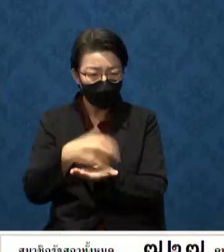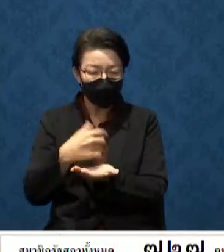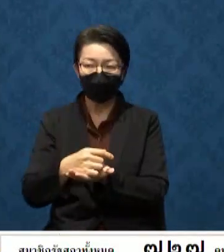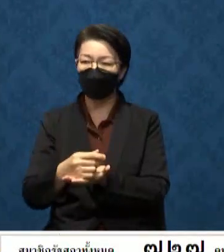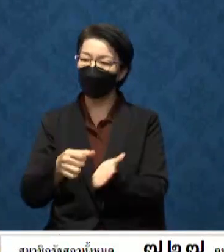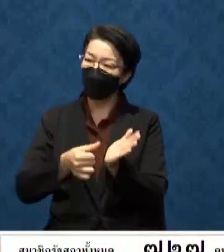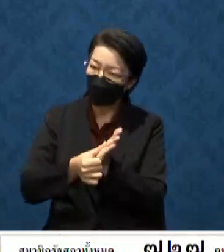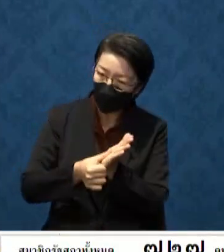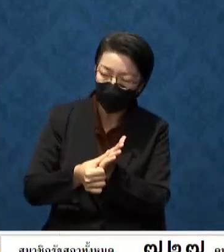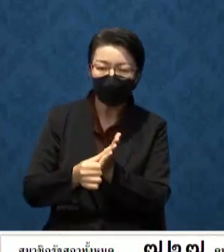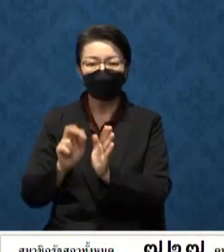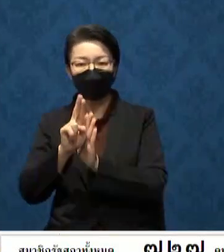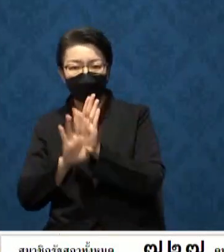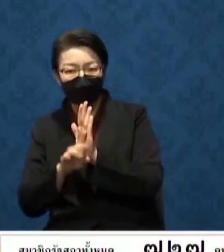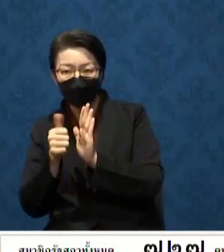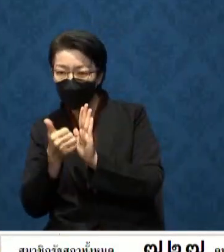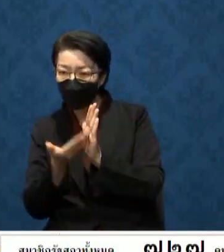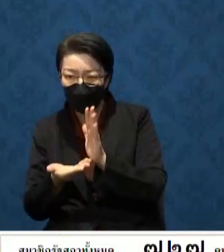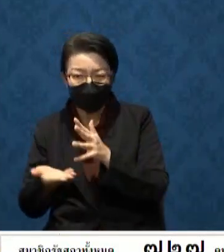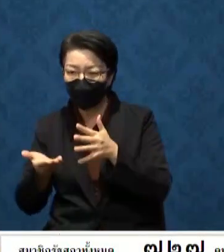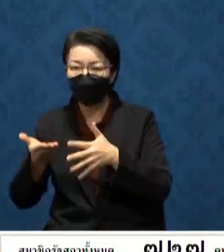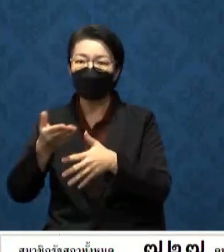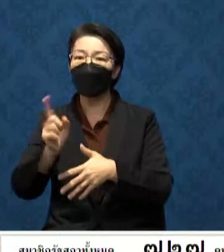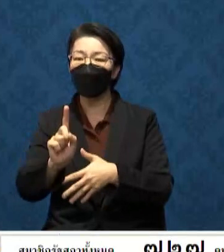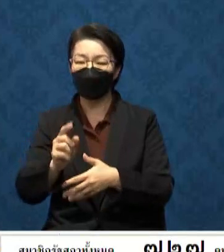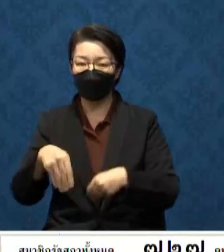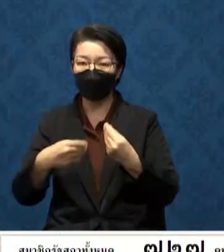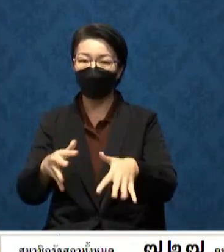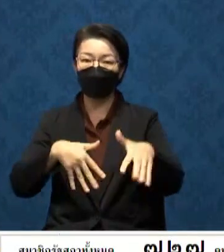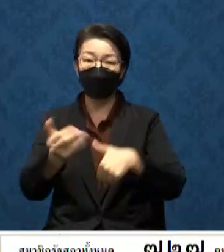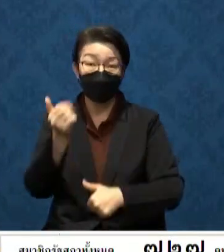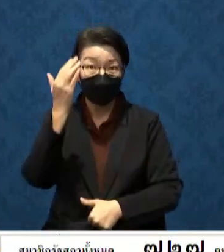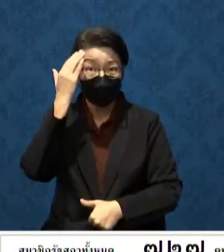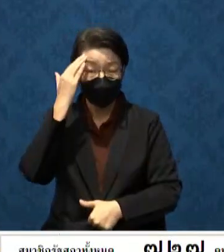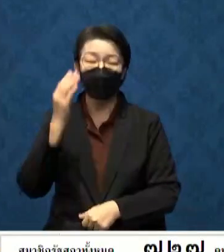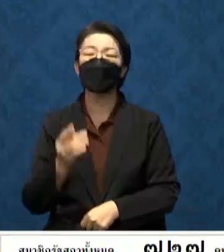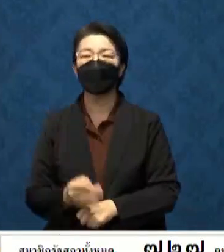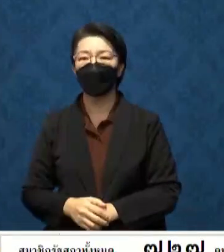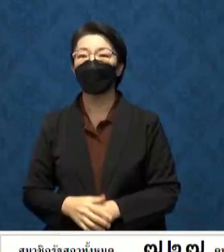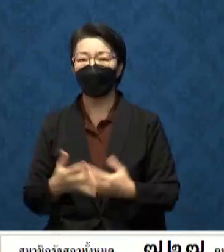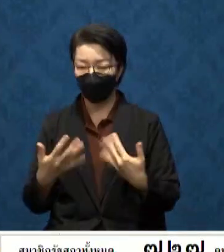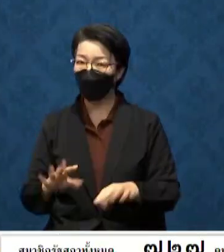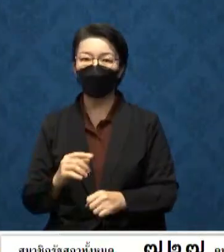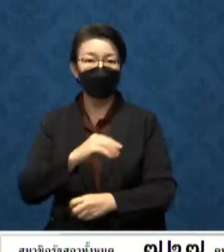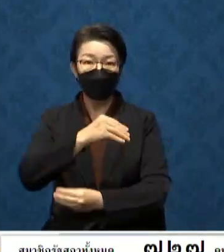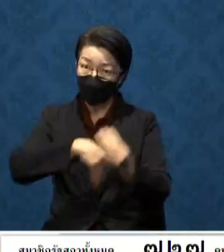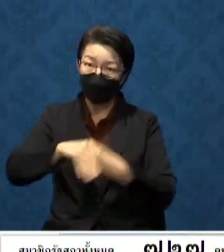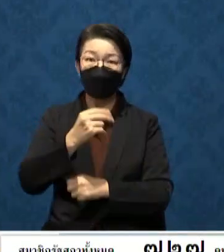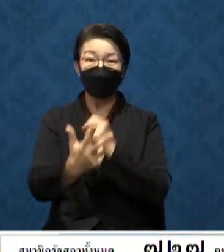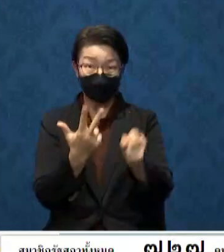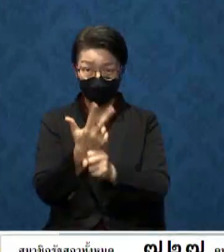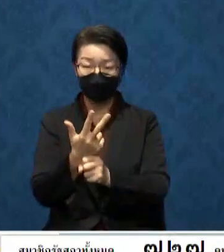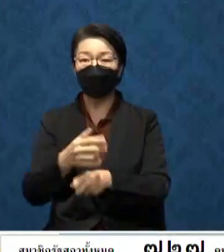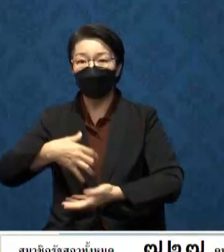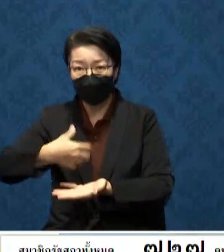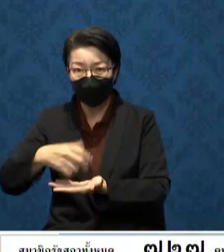ชนได้รับความยุติธรรมนะครับโดยไม่ล่าช้าทุกรอบ3ปีแต่อย่างไรก็ตามข้อเสน